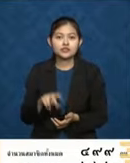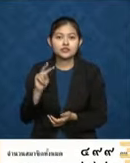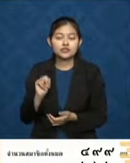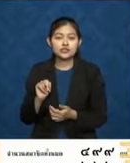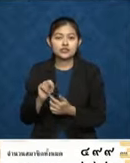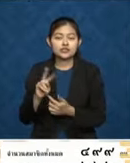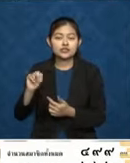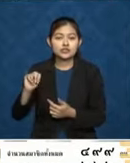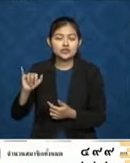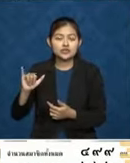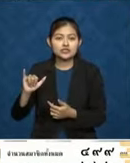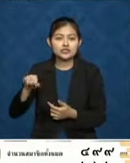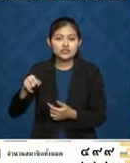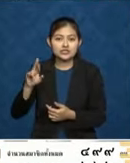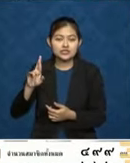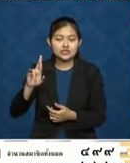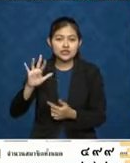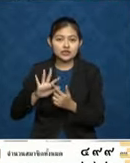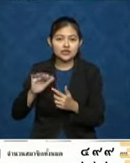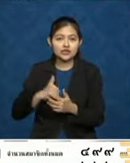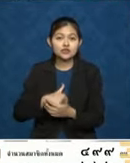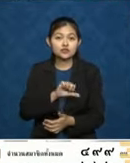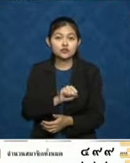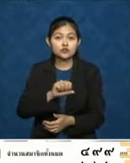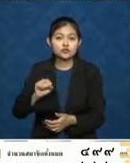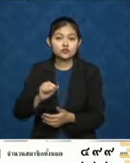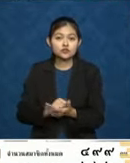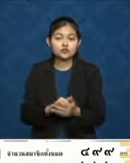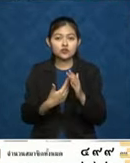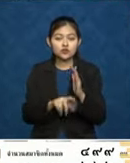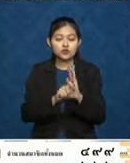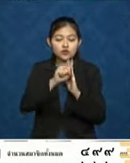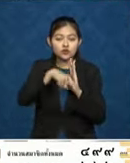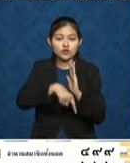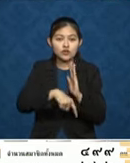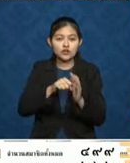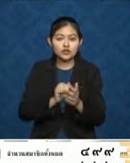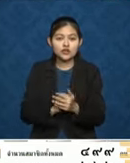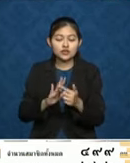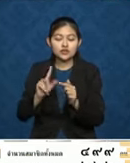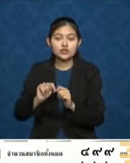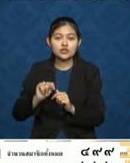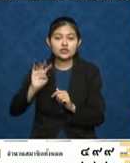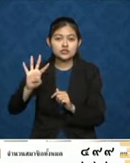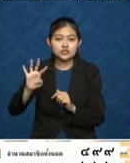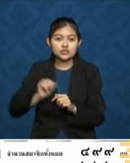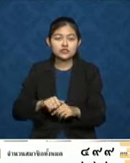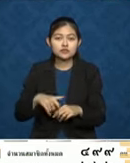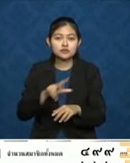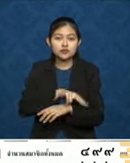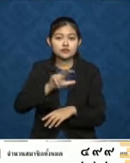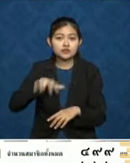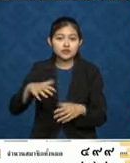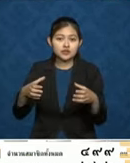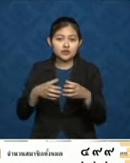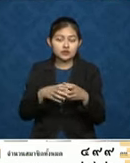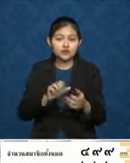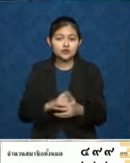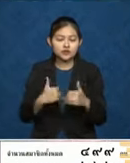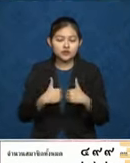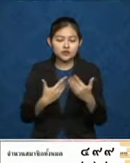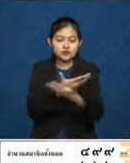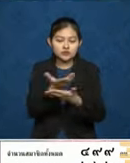อิ่มวิเศษสมาชิกสภาผู้แทนราษดรจังหหวัดนครราชสีมาเขต 4พรรคเพื่อไทยค่ะวันนี้ดิฉันนะคะมีเรื่องปรึกษาหา